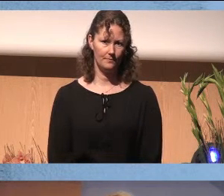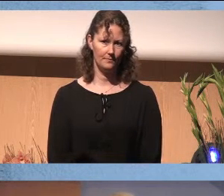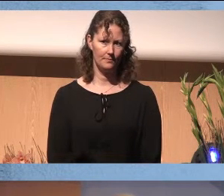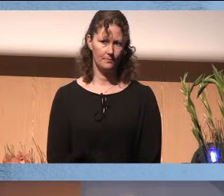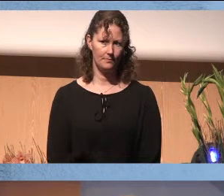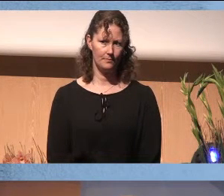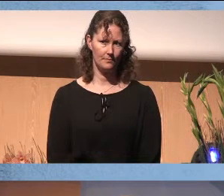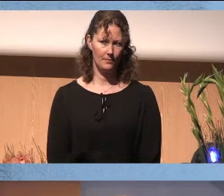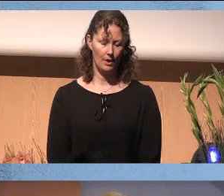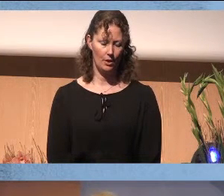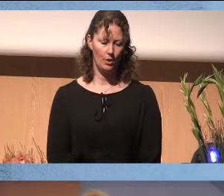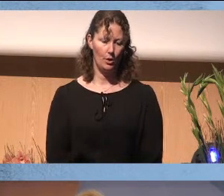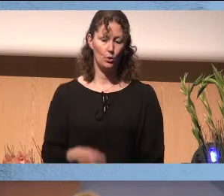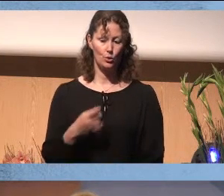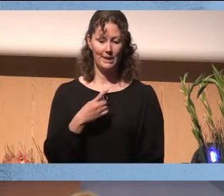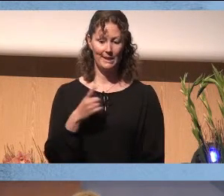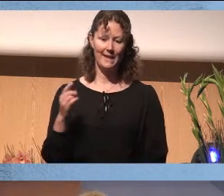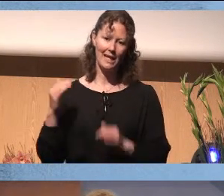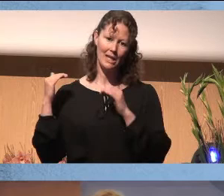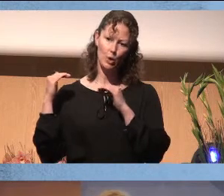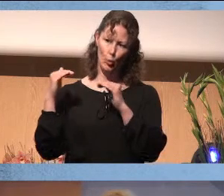Så det de kronisk syke,